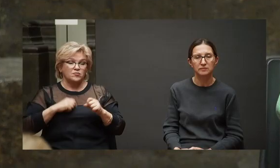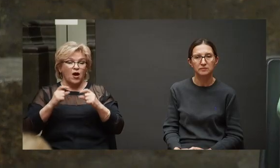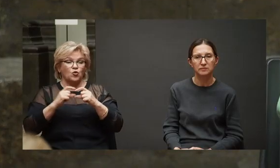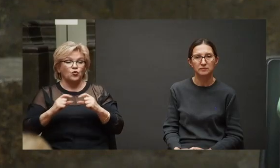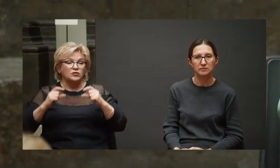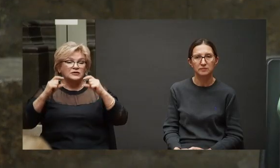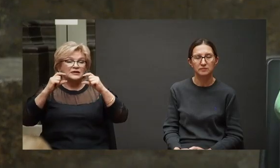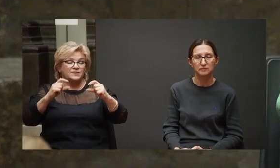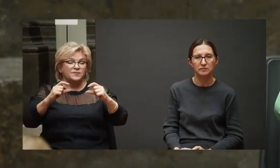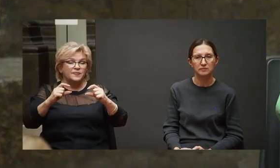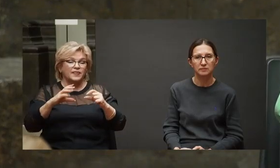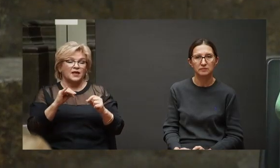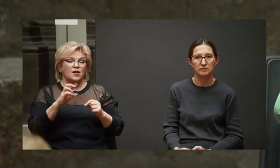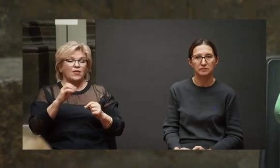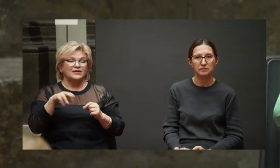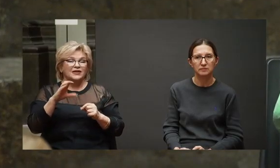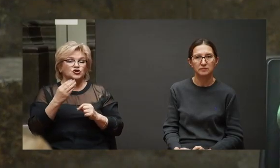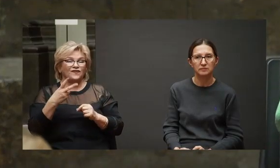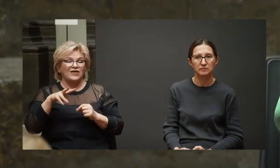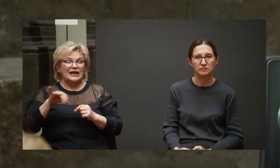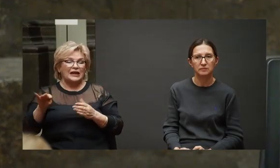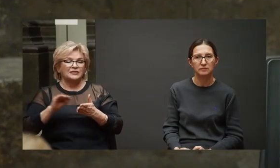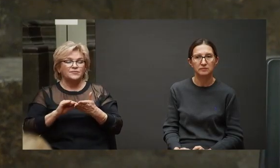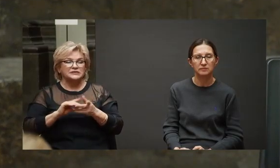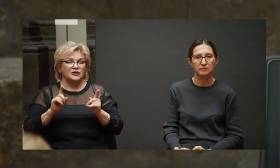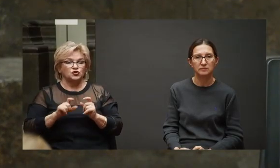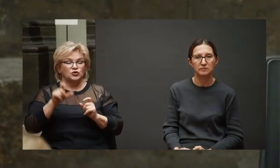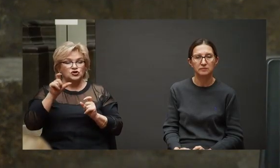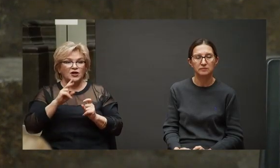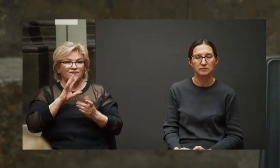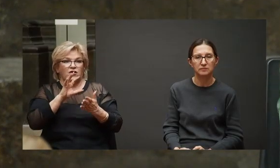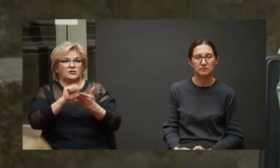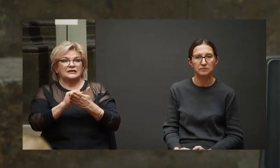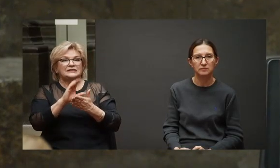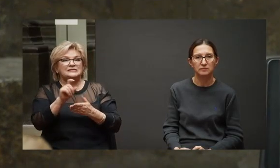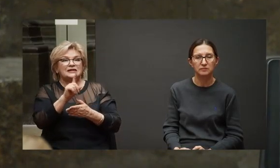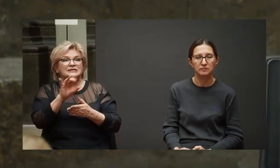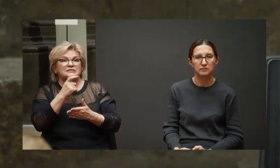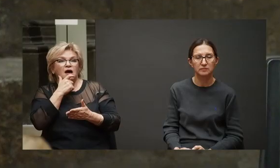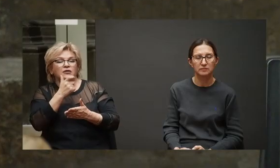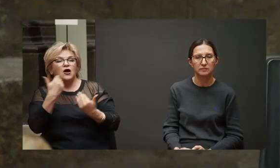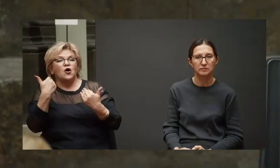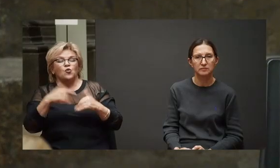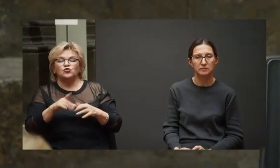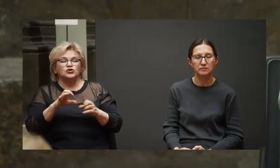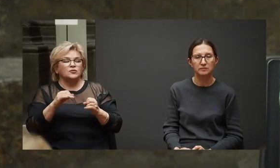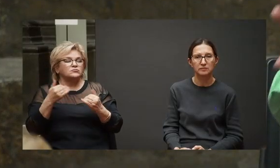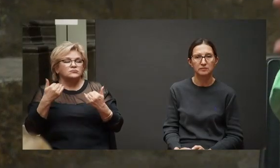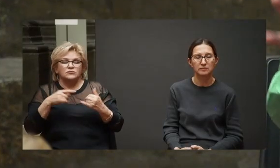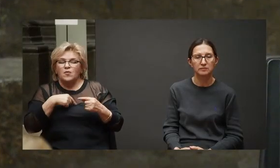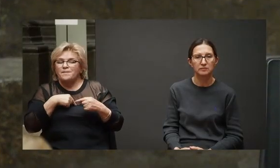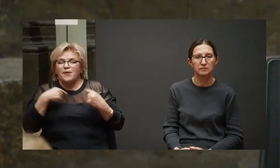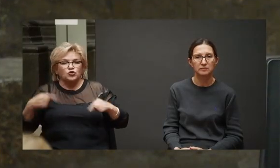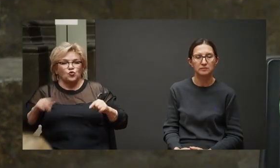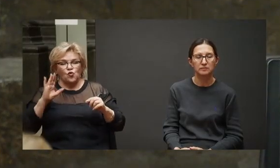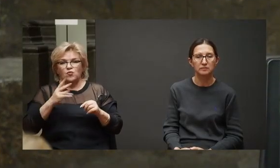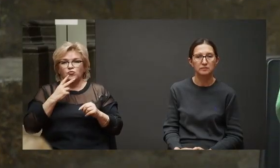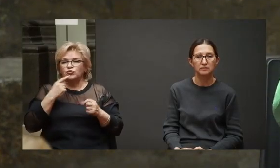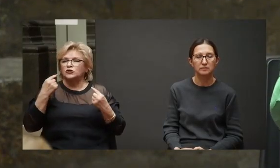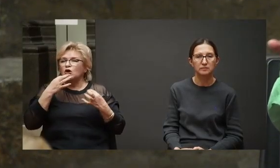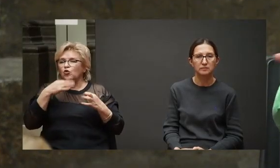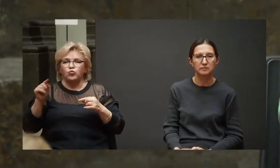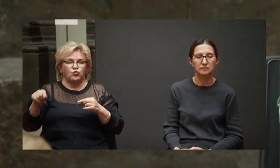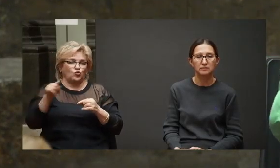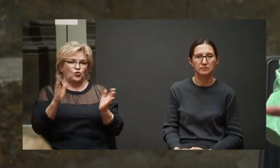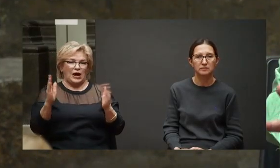философа Мираба Мамардашвили, который писал, что человек, увидевший Сезанна, уже по-другому будет видеть любую